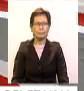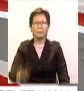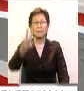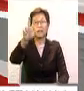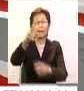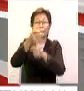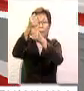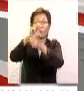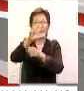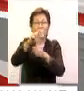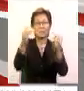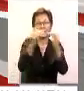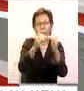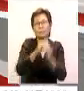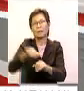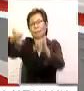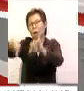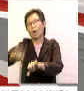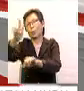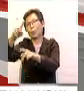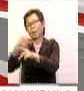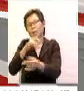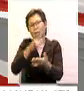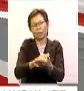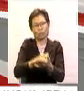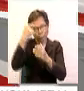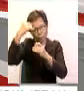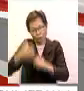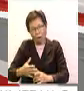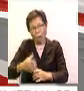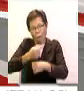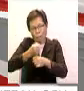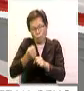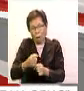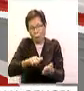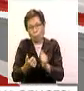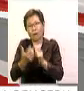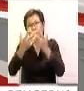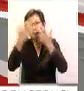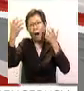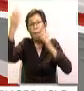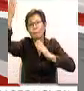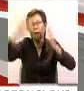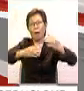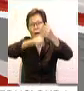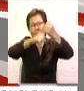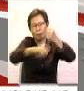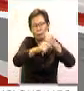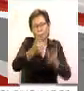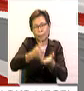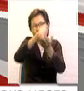Tiga kemenangan, tiga kali seri dan tewas dua kali. Itu keputusan yang dihasilkan Harimau Melaya sepanjang kempen Piala